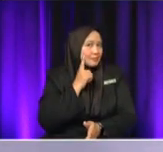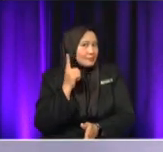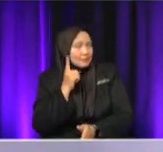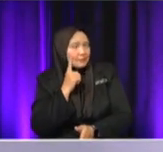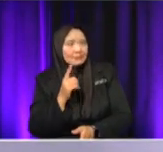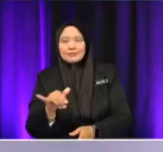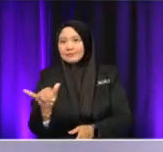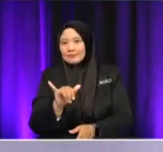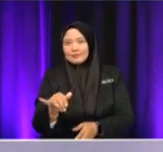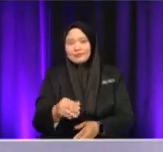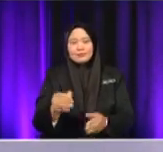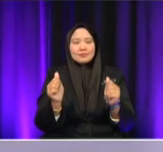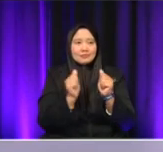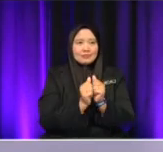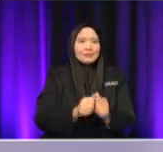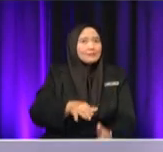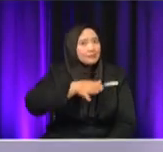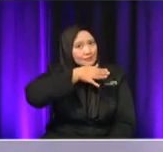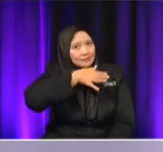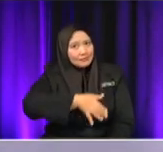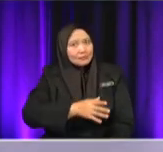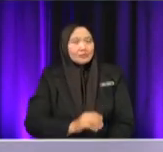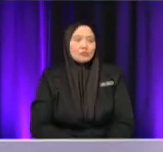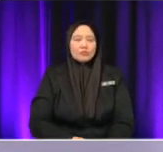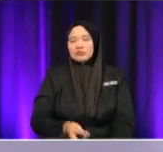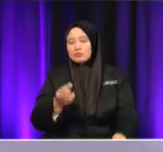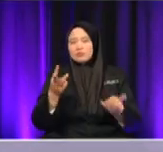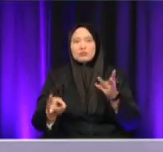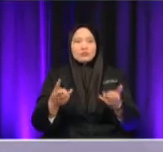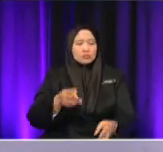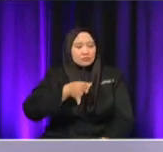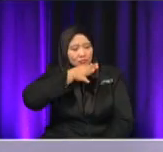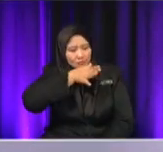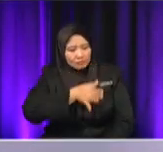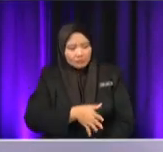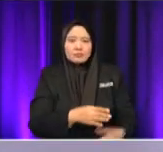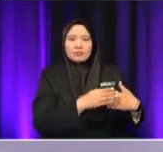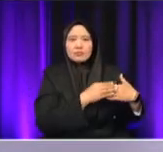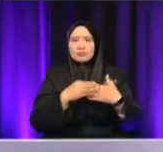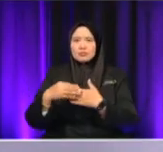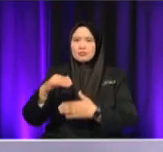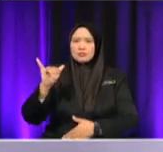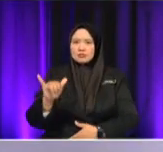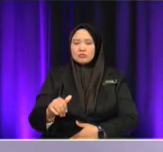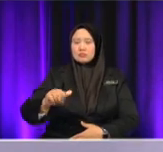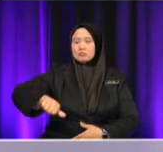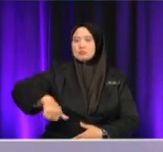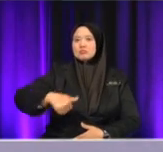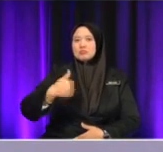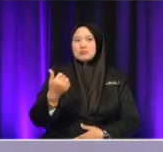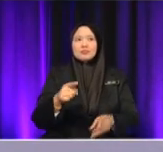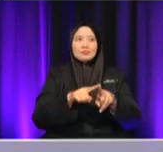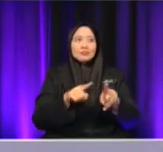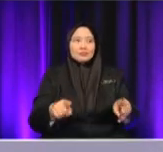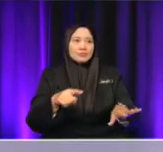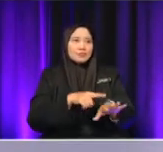pemimpin yang hebat pemimpin yang eee yang amanah Yang Adil Yang Agung yang agung tetapi sesaat dekat rumah